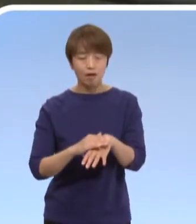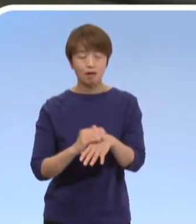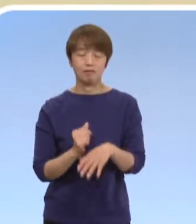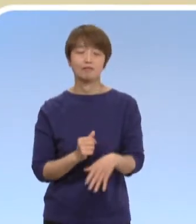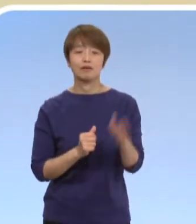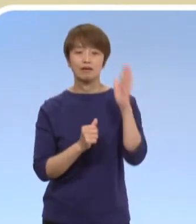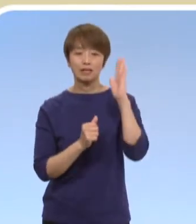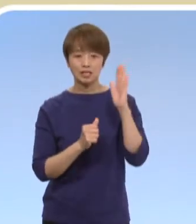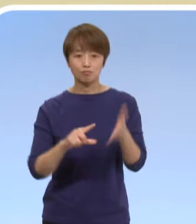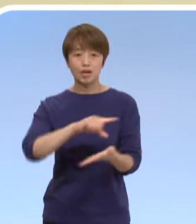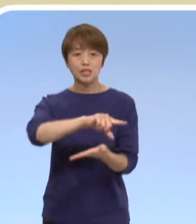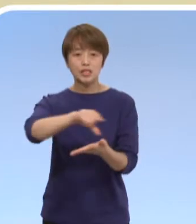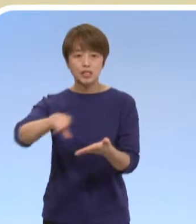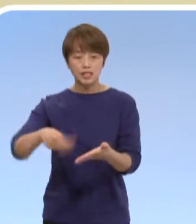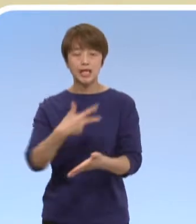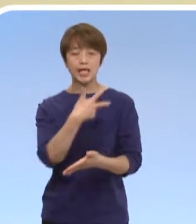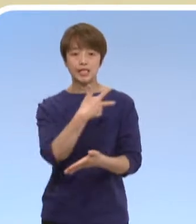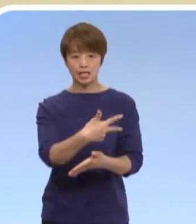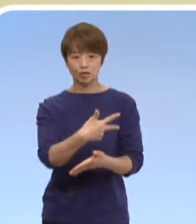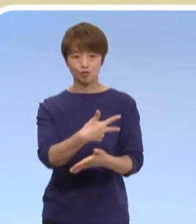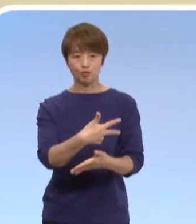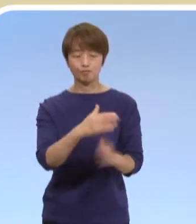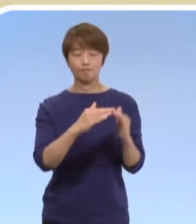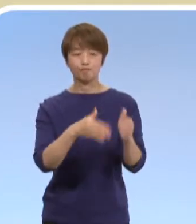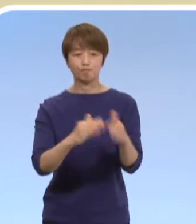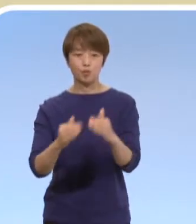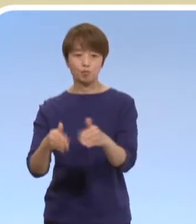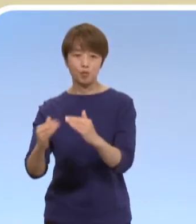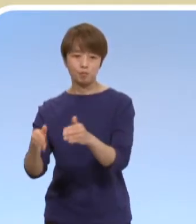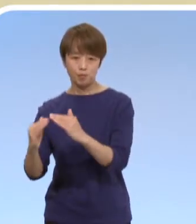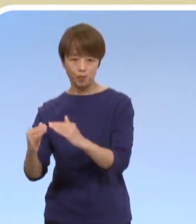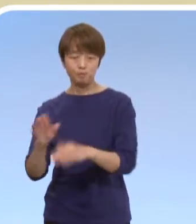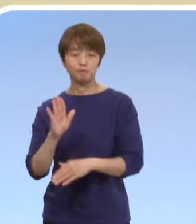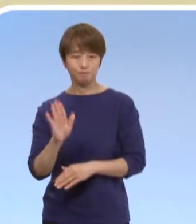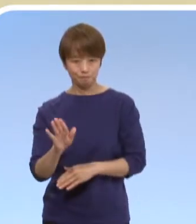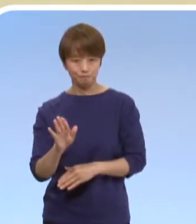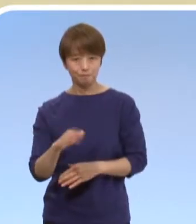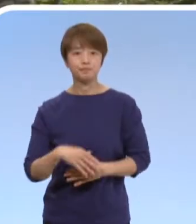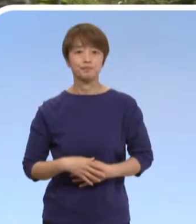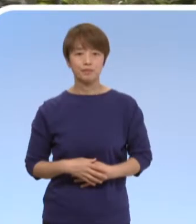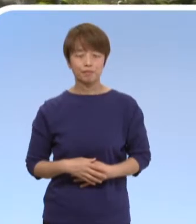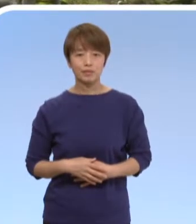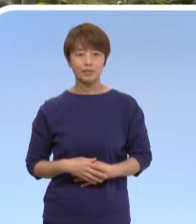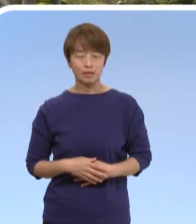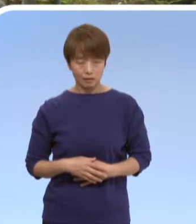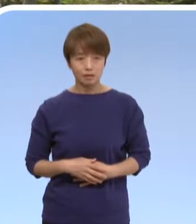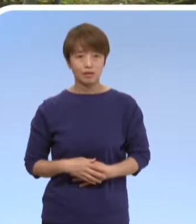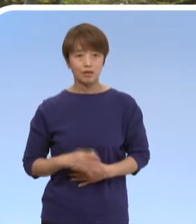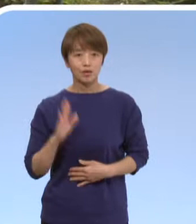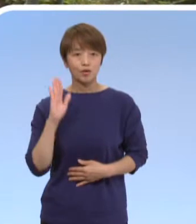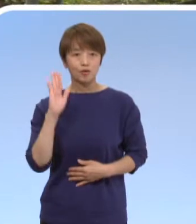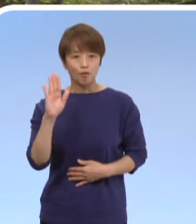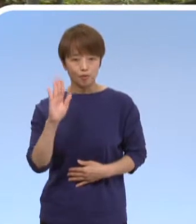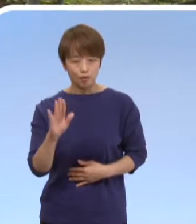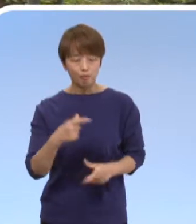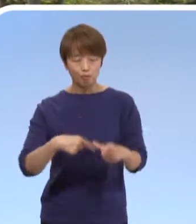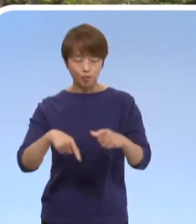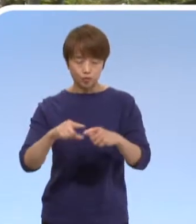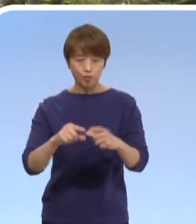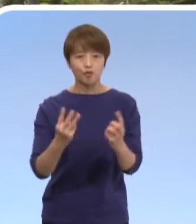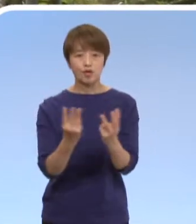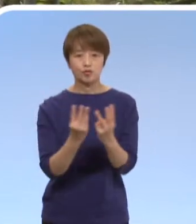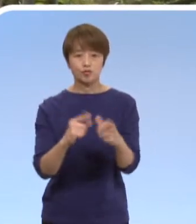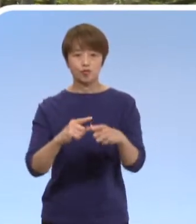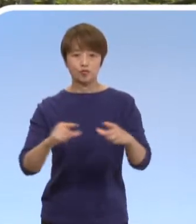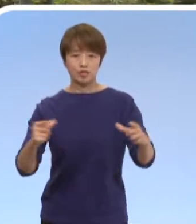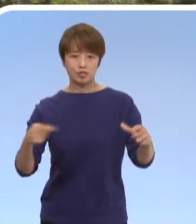のこの設備はですね、今田島の中で7箇所設置させていただきます。 まだ少ないって感じなんでしょうか？ そうですね、これから